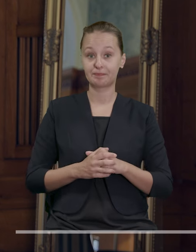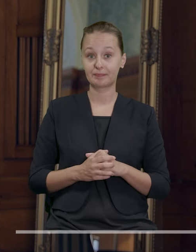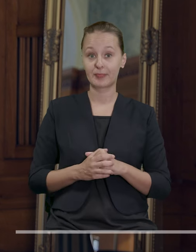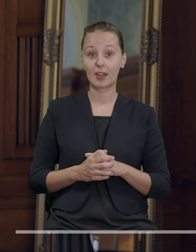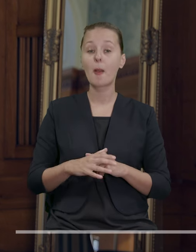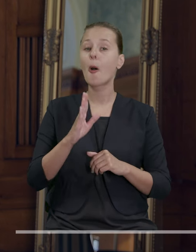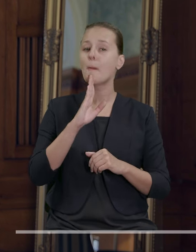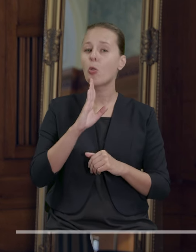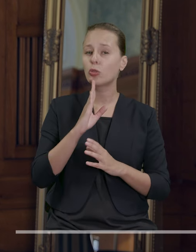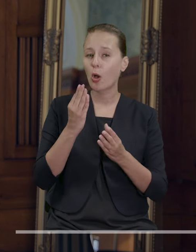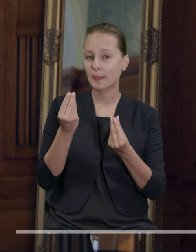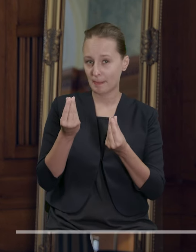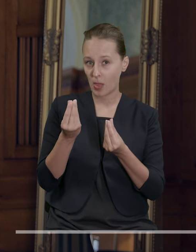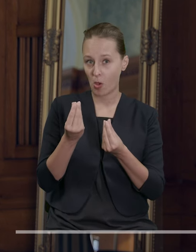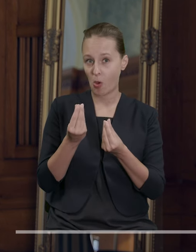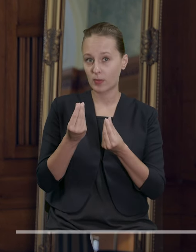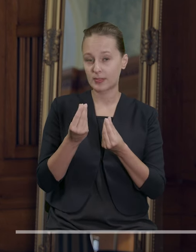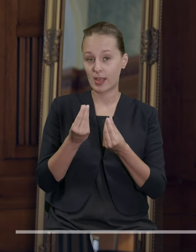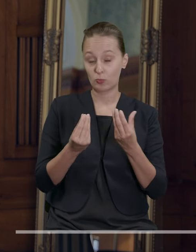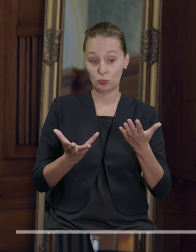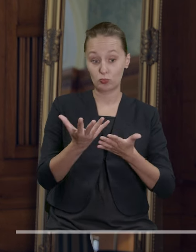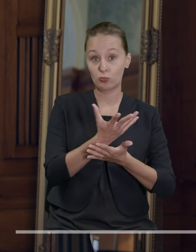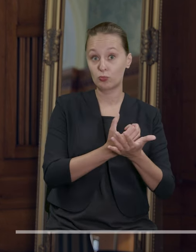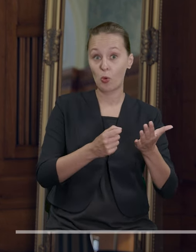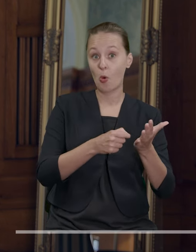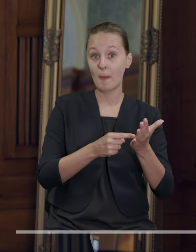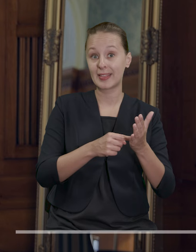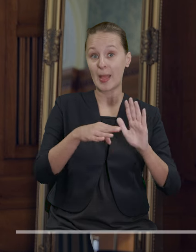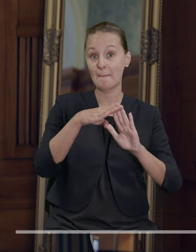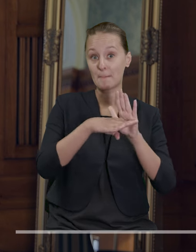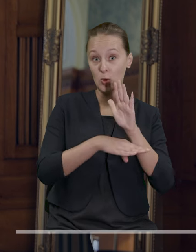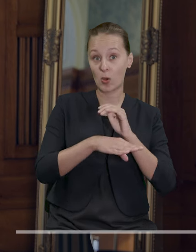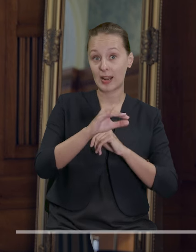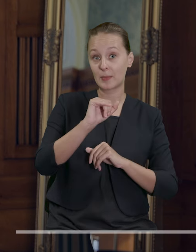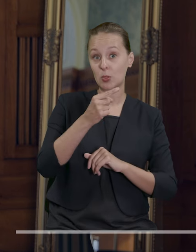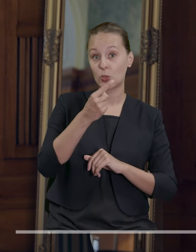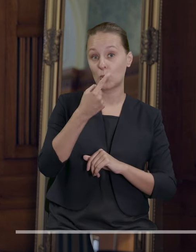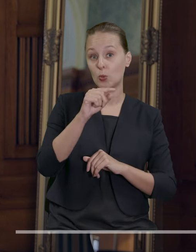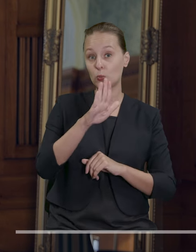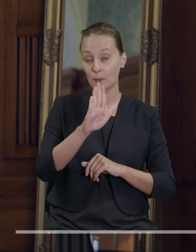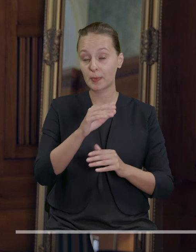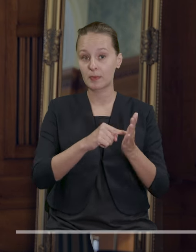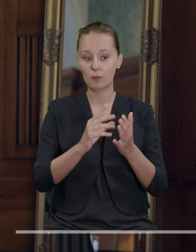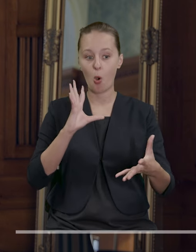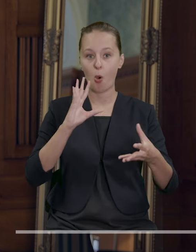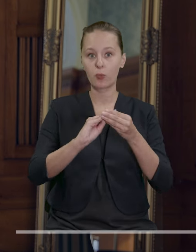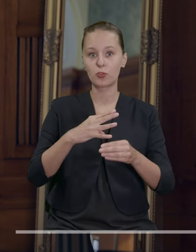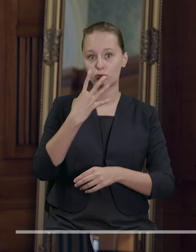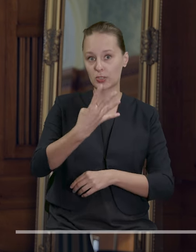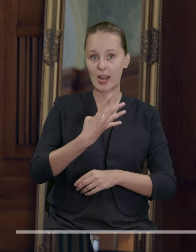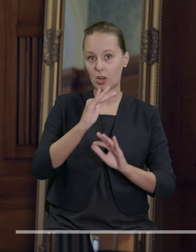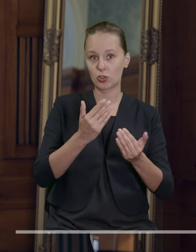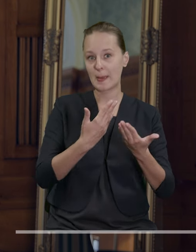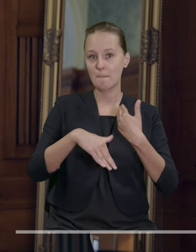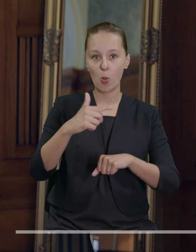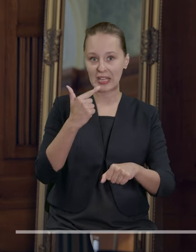równocześnie tyle samo środków, co pozyskaliśmy w programie IDUB w ciągu tych 4 lat, czyli